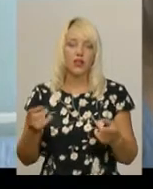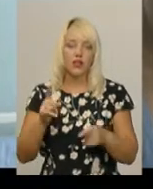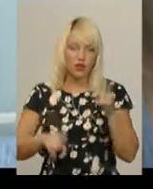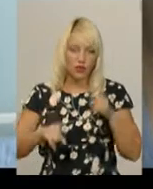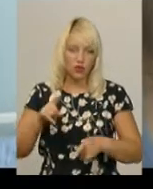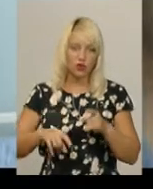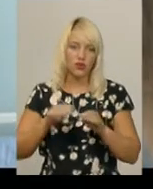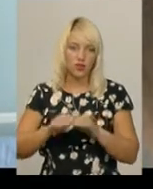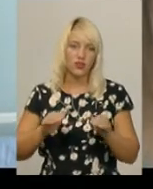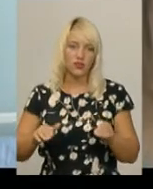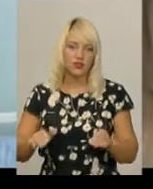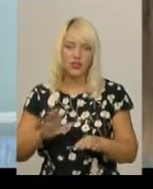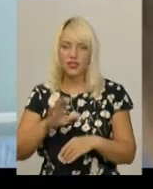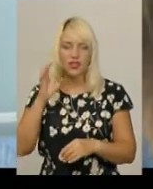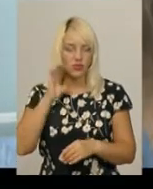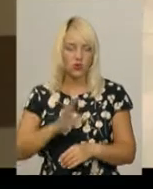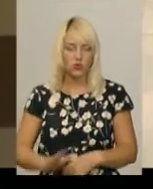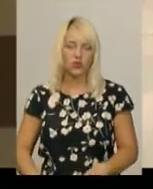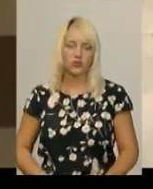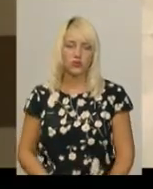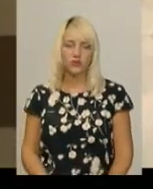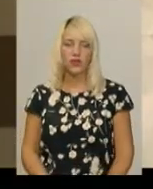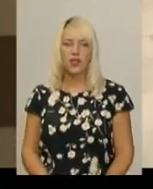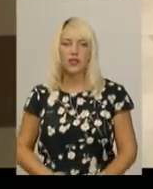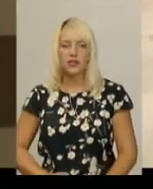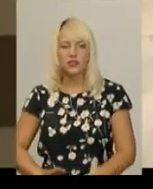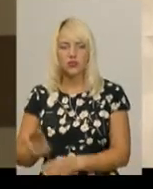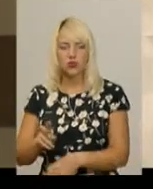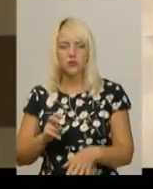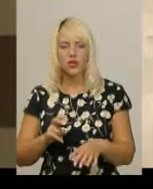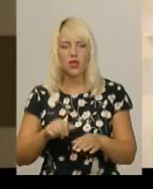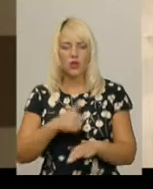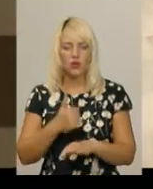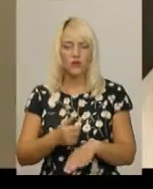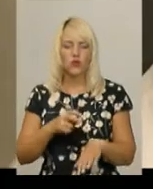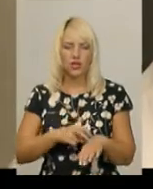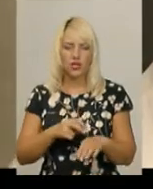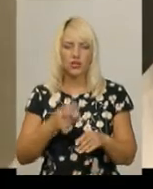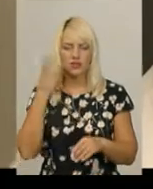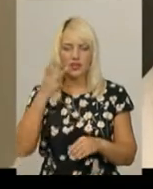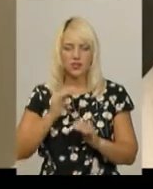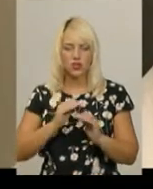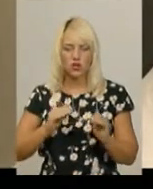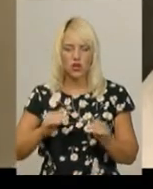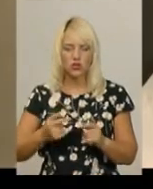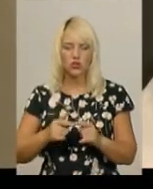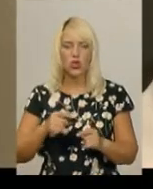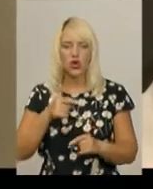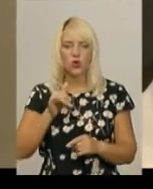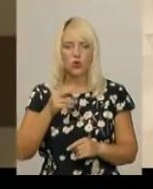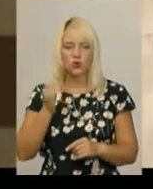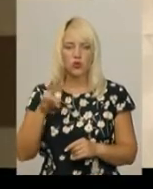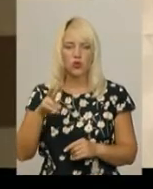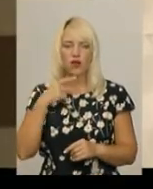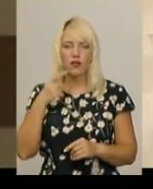не слухаються. Заступник головного лікаря Хмельницької міської дитячої лікарні з хірургічної роботи Іван Гуцул